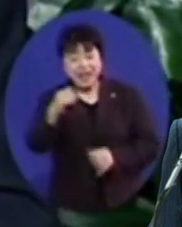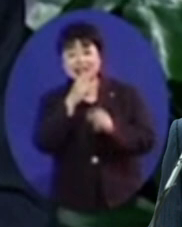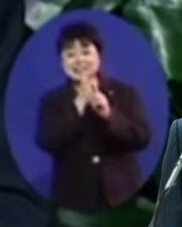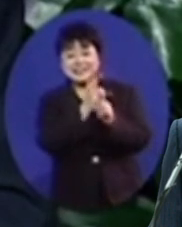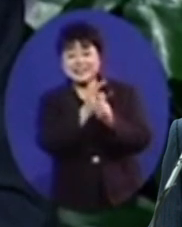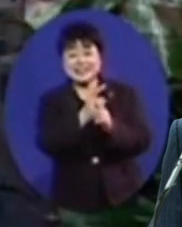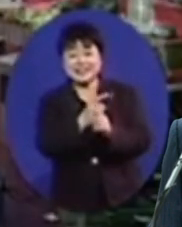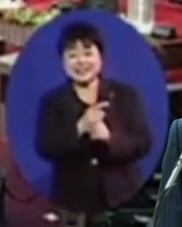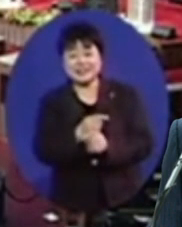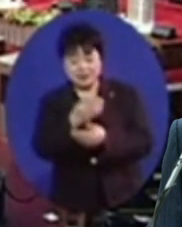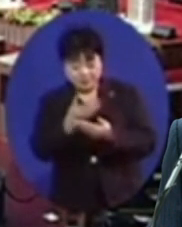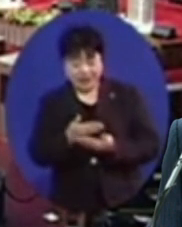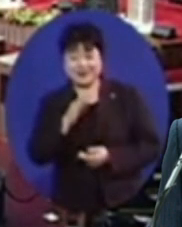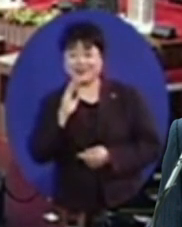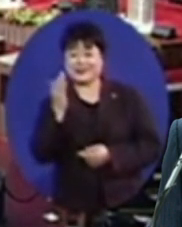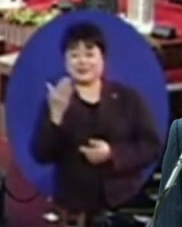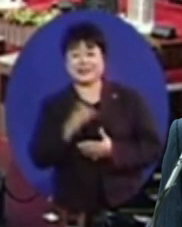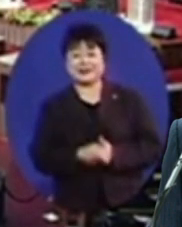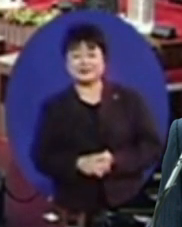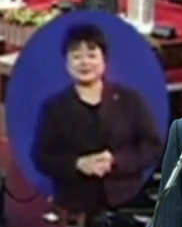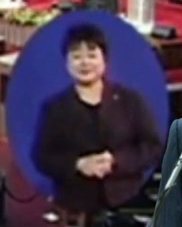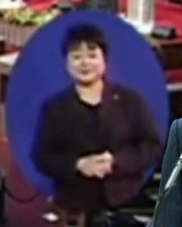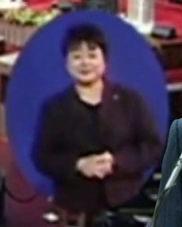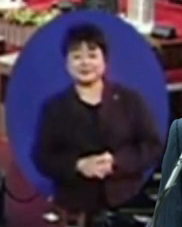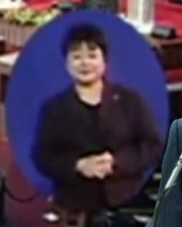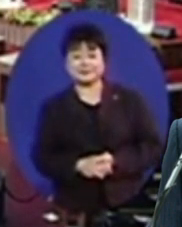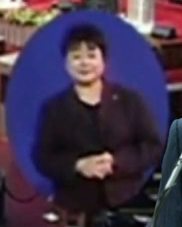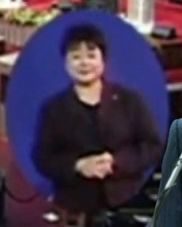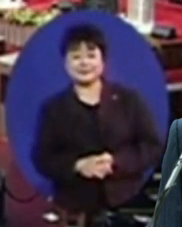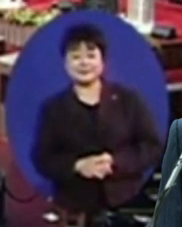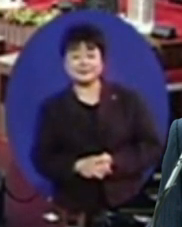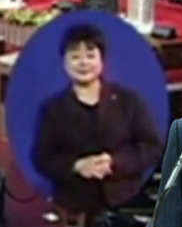승리를 다윗이 가져올 수 있었던 것입니다.